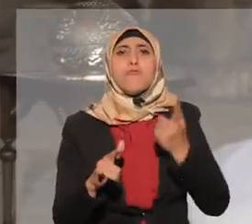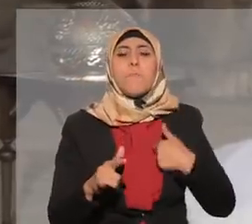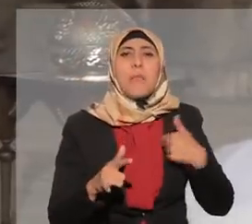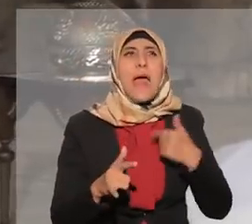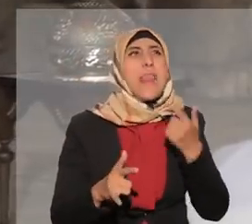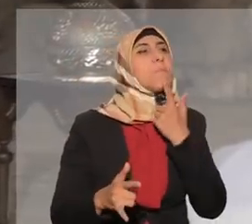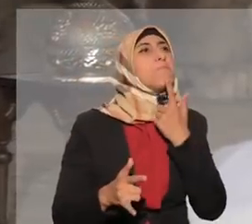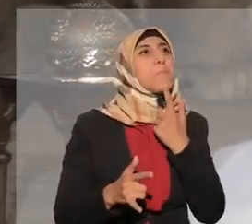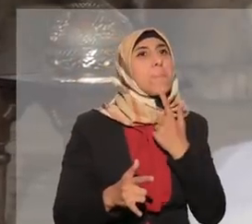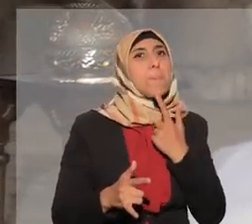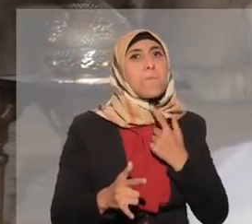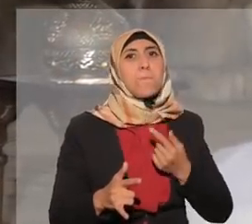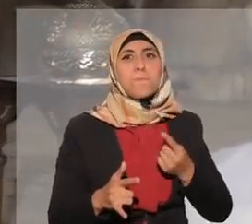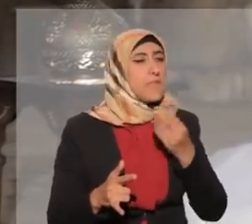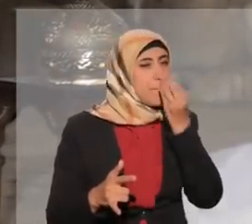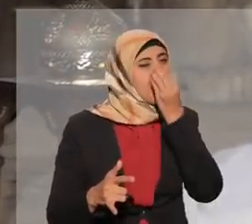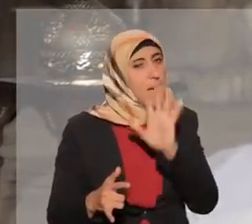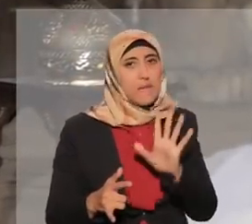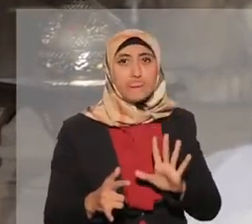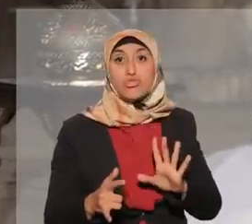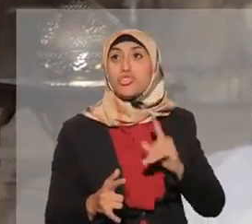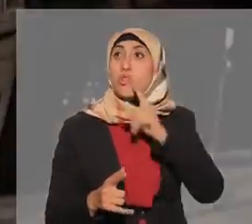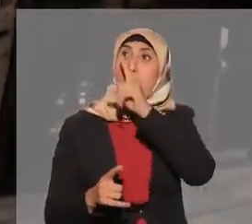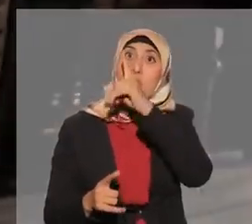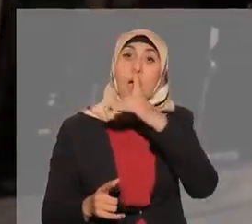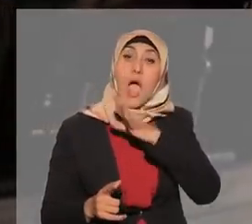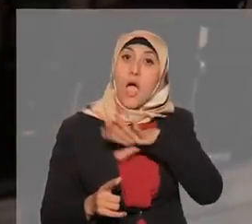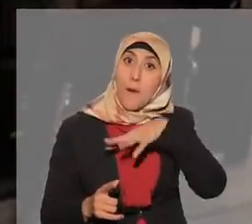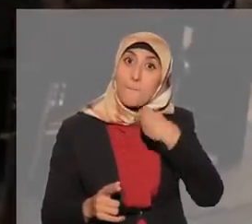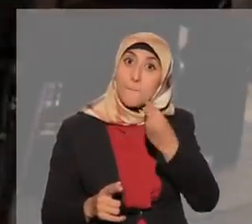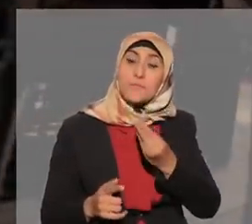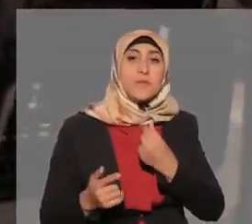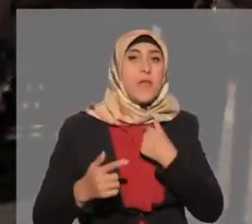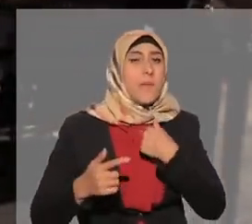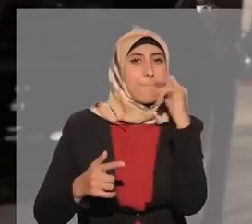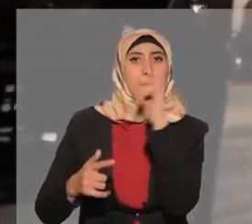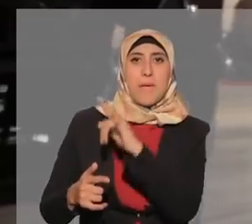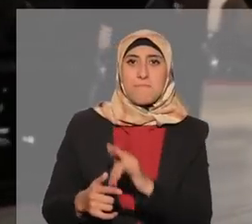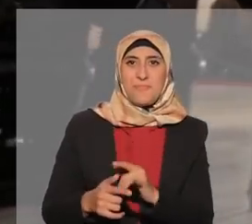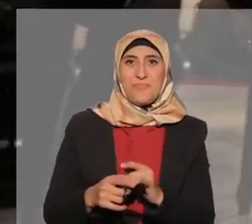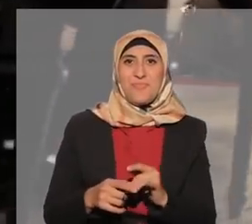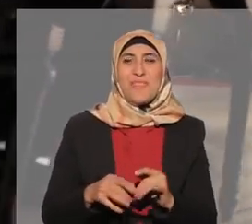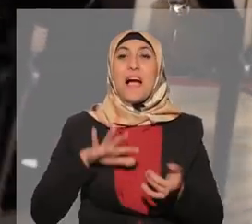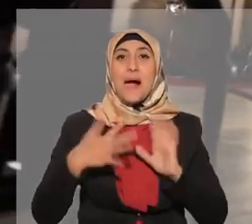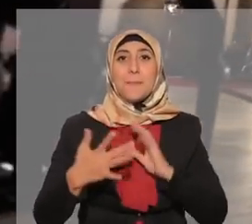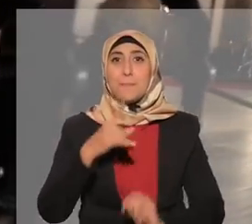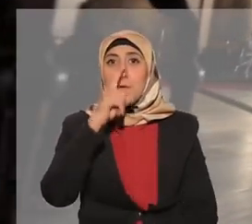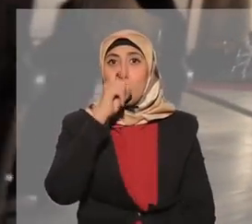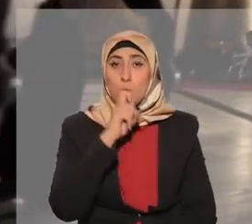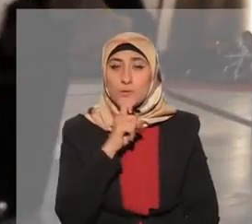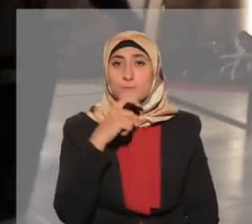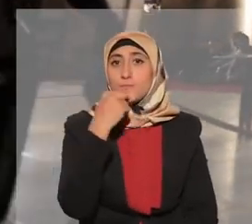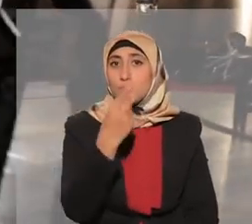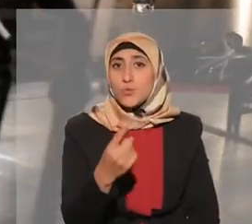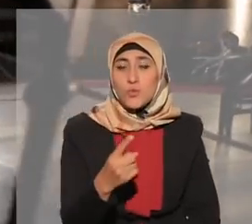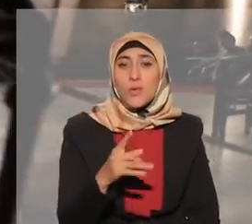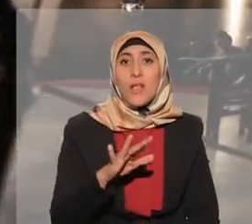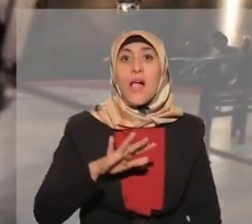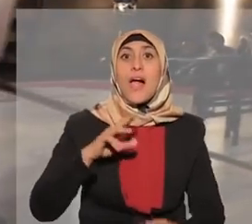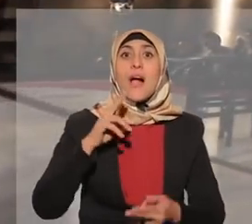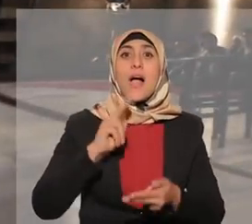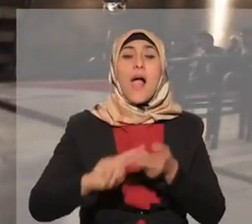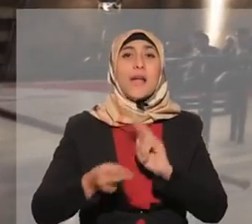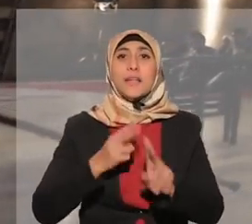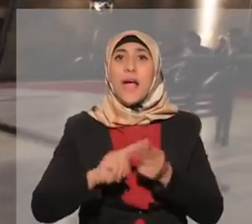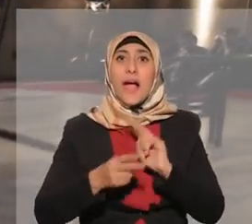ما اختاره الله لي هو الأحب إلي. يقول سيدنا الحسين: أما أنا فأقول: